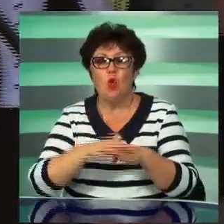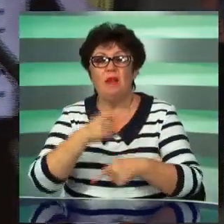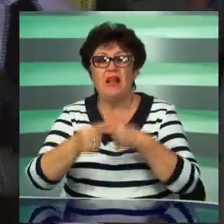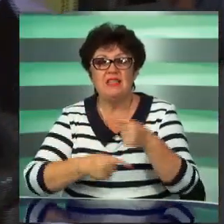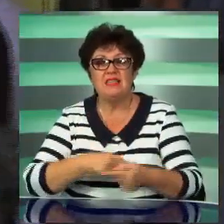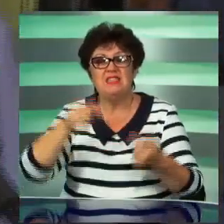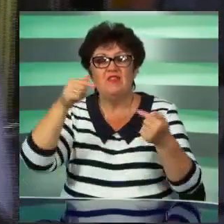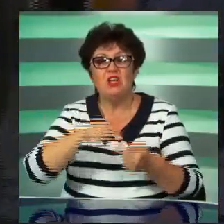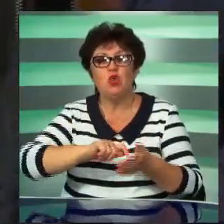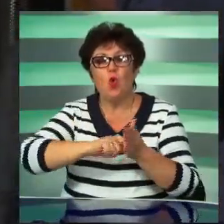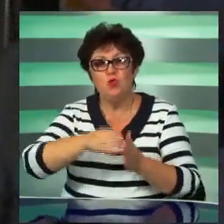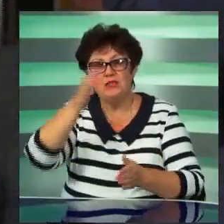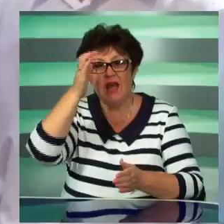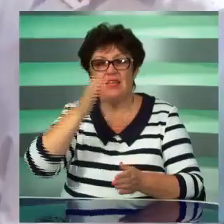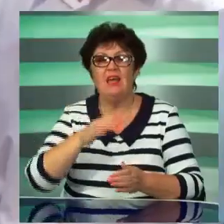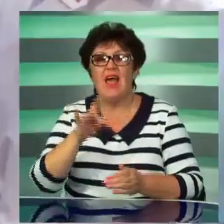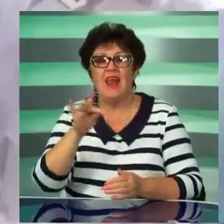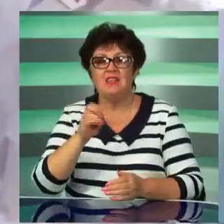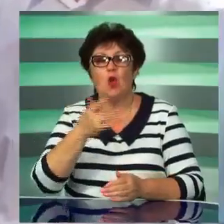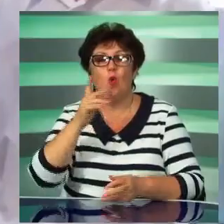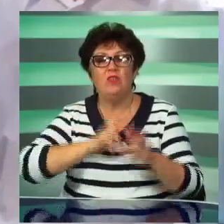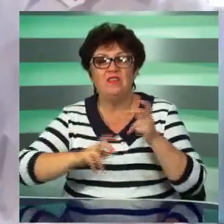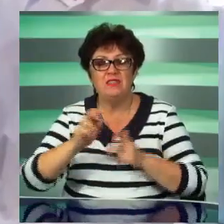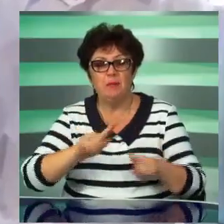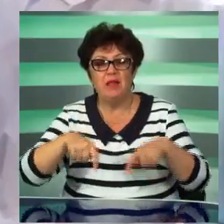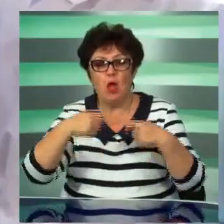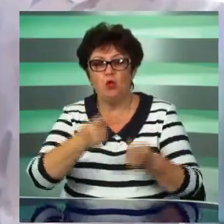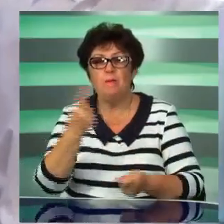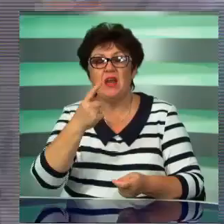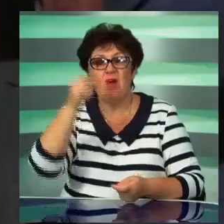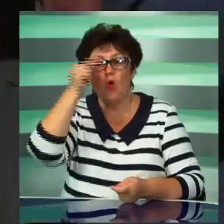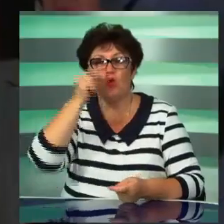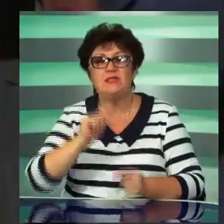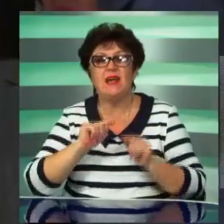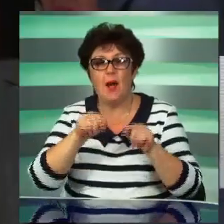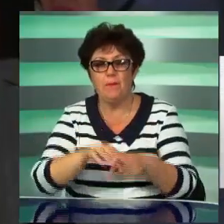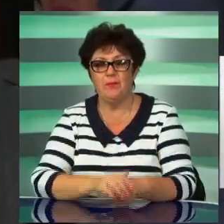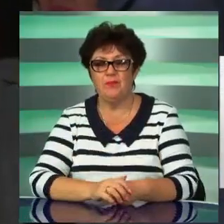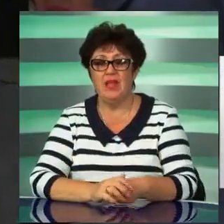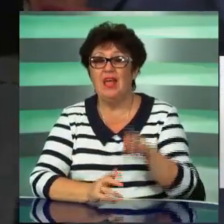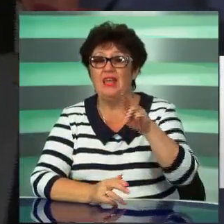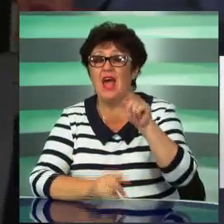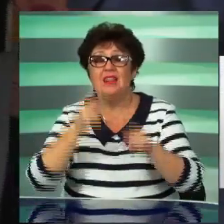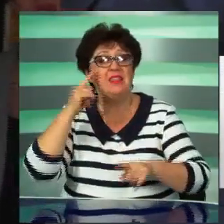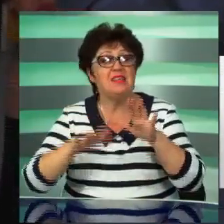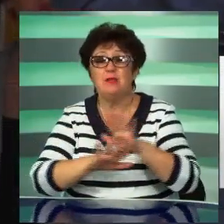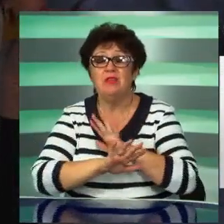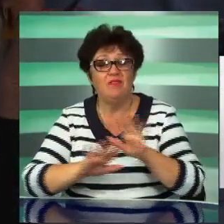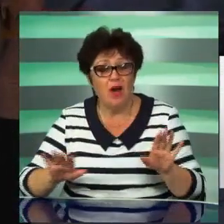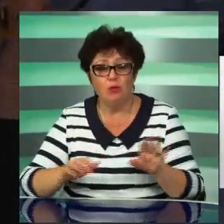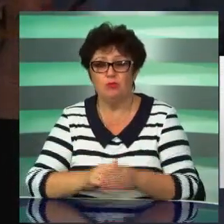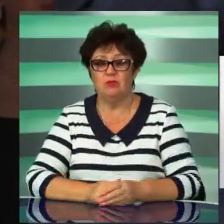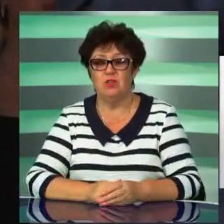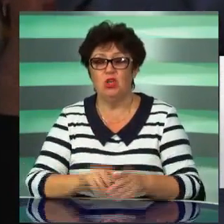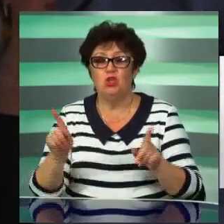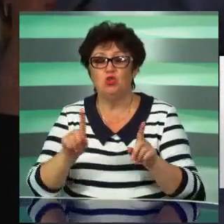традиция, символический ключ знаний ректор аграрного университета передает первокурсникам. Я нисколько не сомневаюсь,